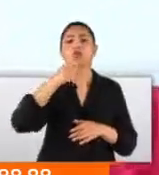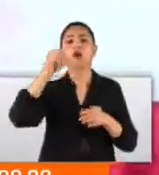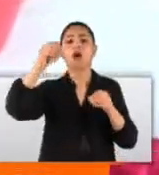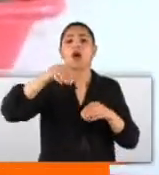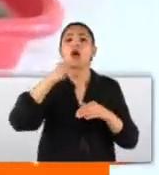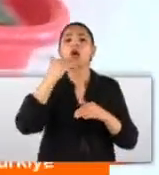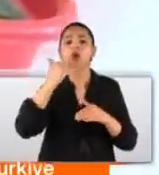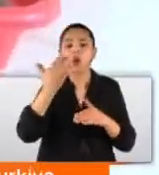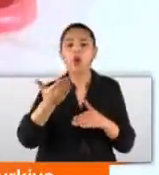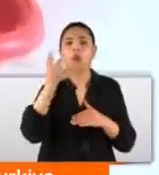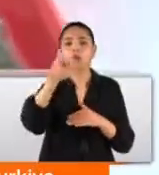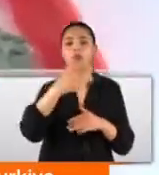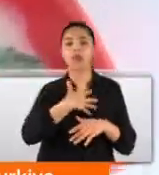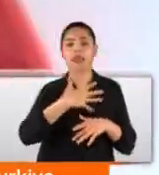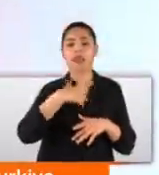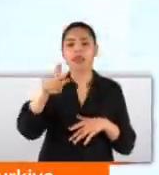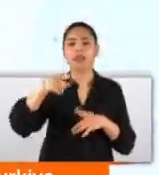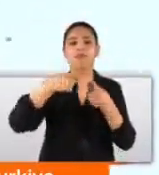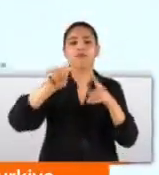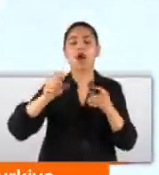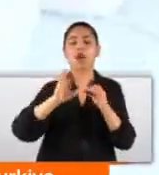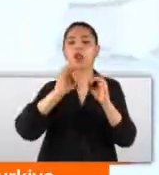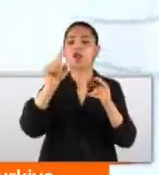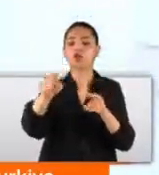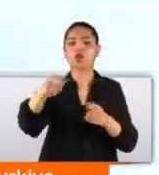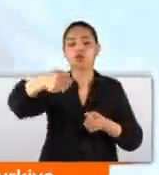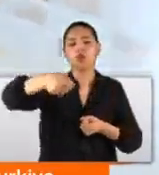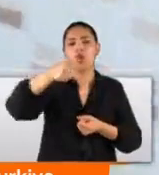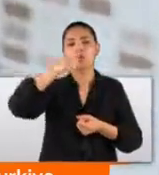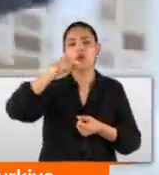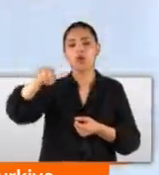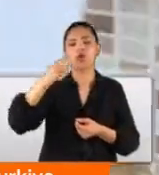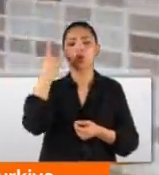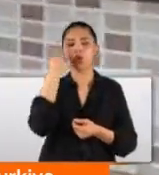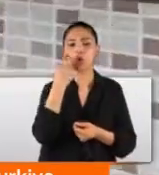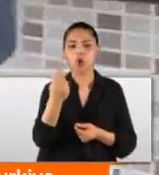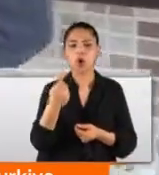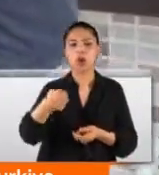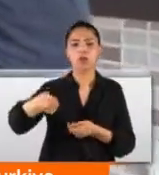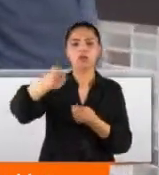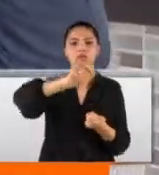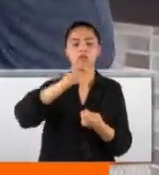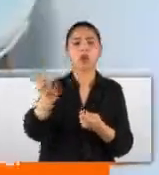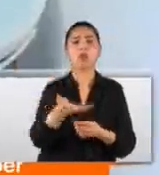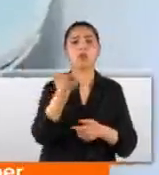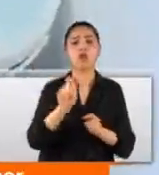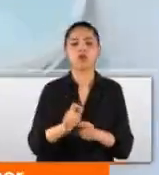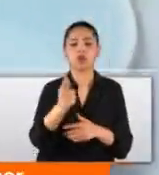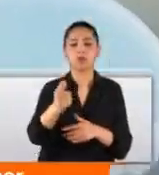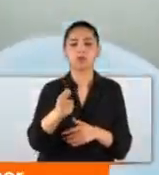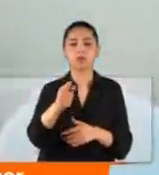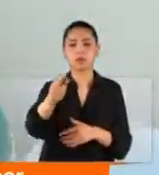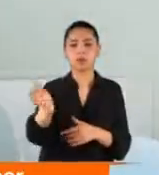su akmadığı için Kimileri farklı bir çözüm bulmuşlar kovalara su dolduruyorlar ve taslağı bulaşık yıkıyorlar